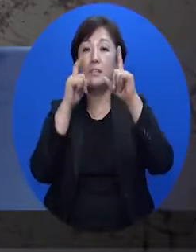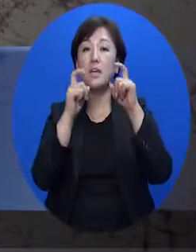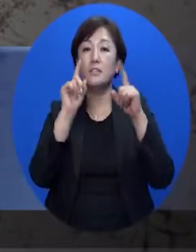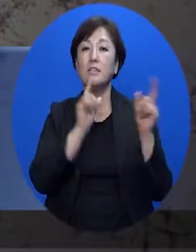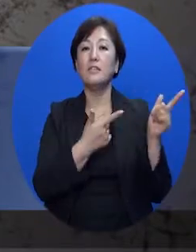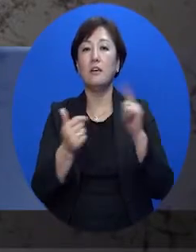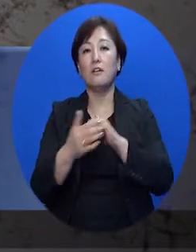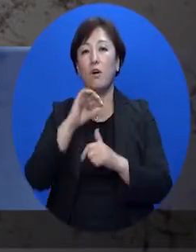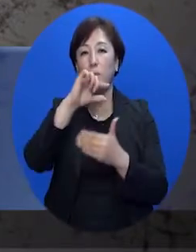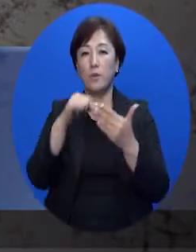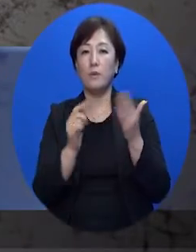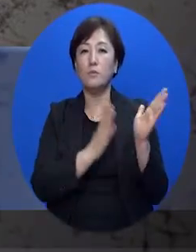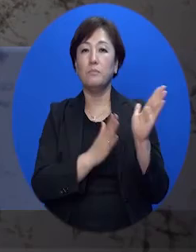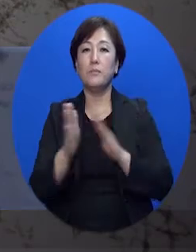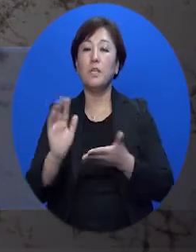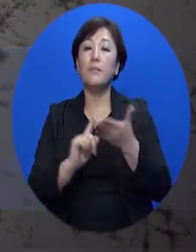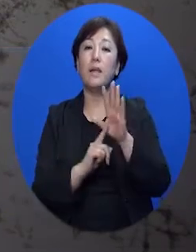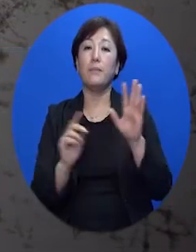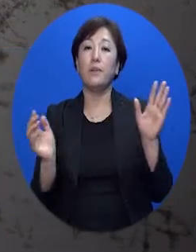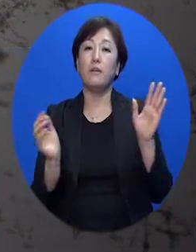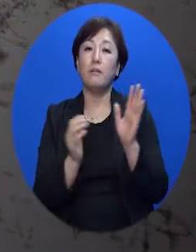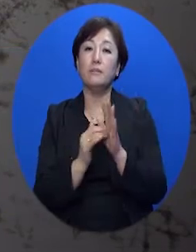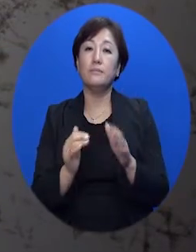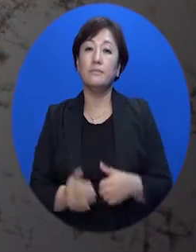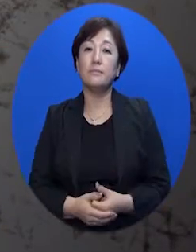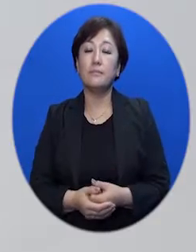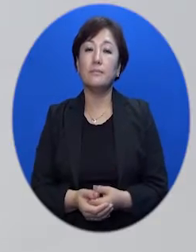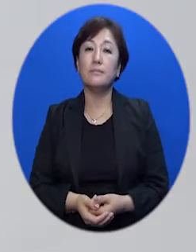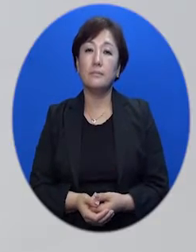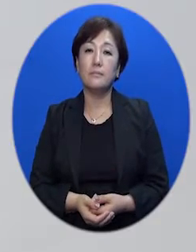볼거리를 제공할 예정이다라고 말했습니다.